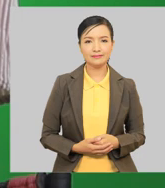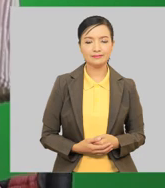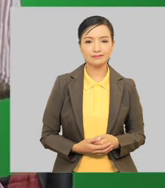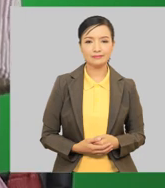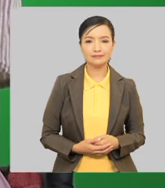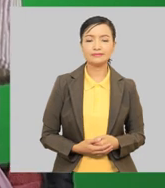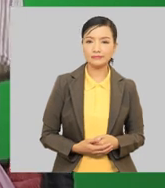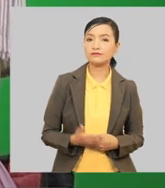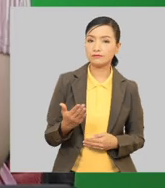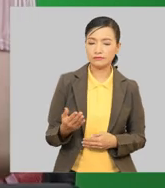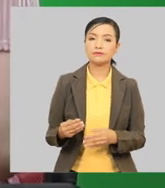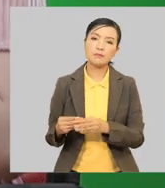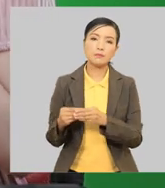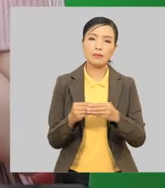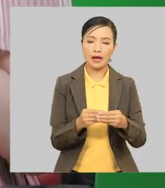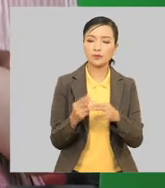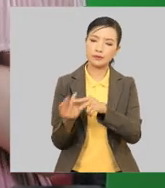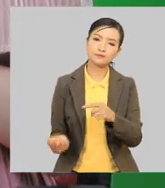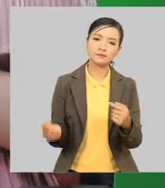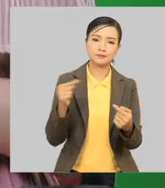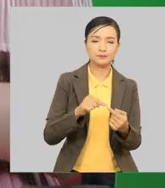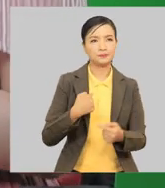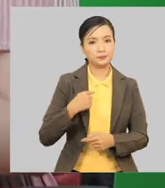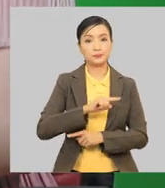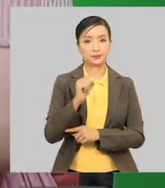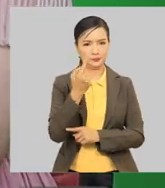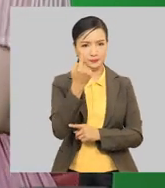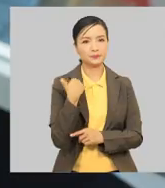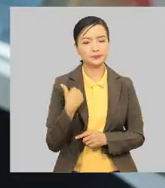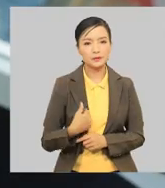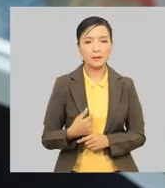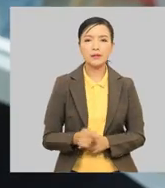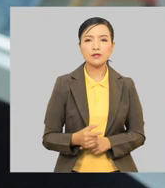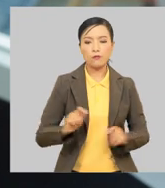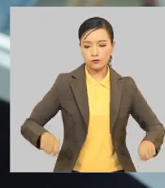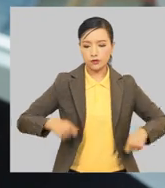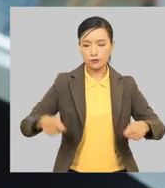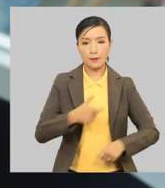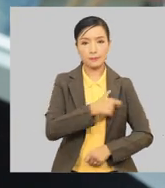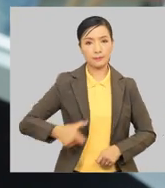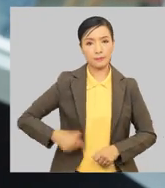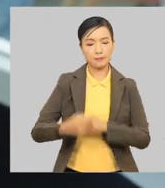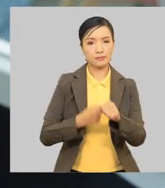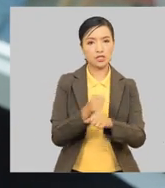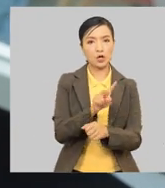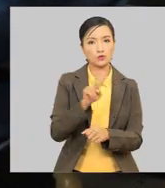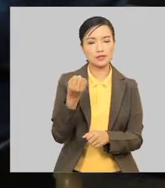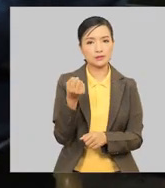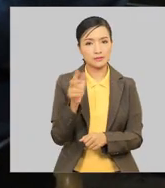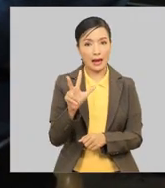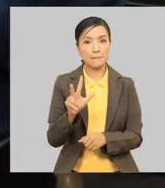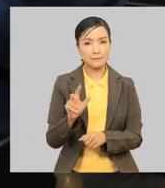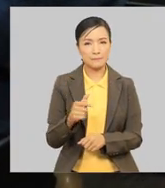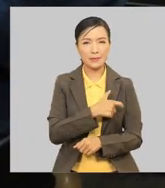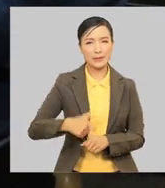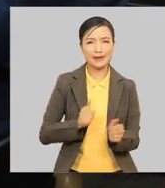แล้วอะไรที่ทำให้เราได้พาตัวเองมาถึงทุกวันนี้ล่ะครับ มีวันหนึ่งค่ะพี่มิสวีลแชร์ปี2013คู่เ